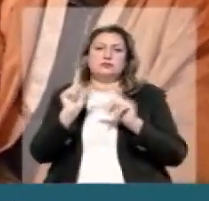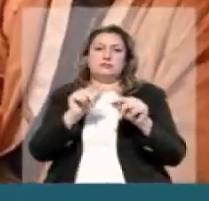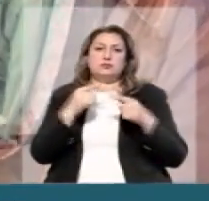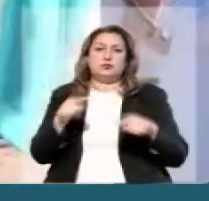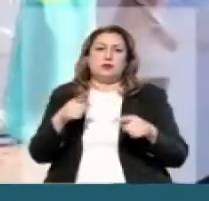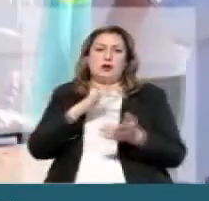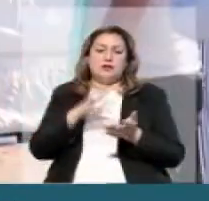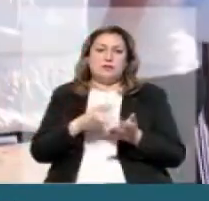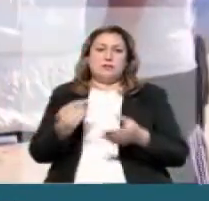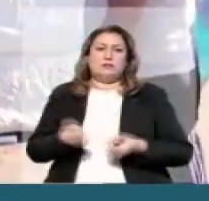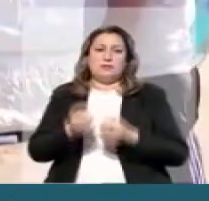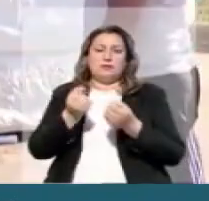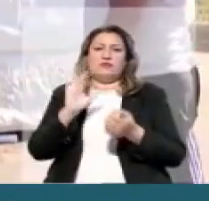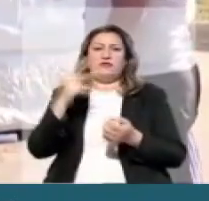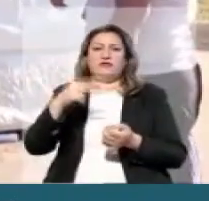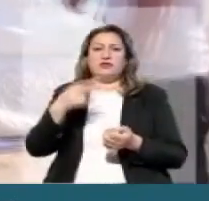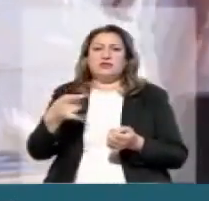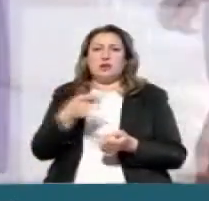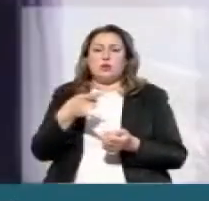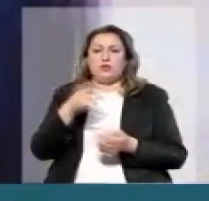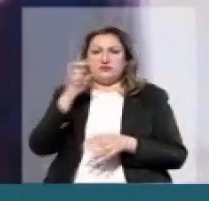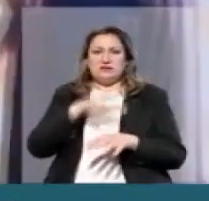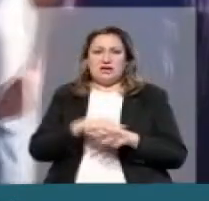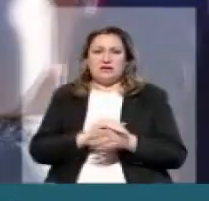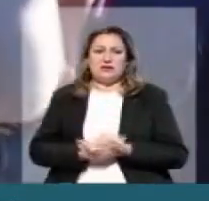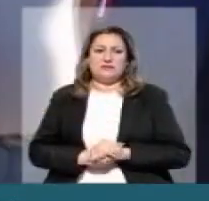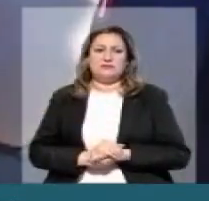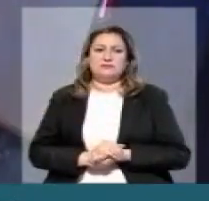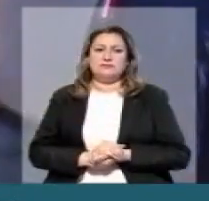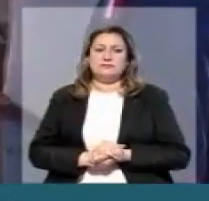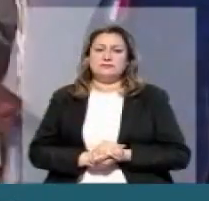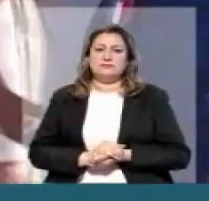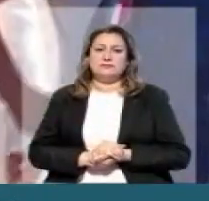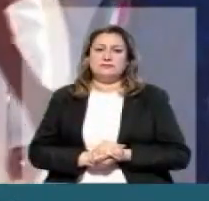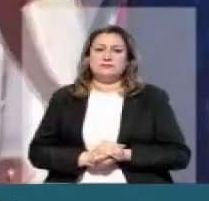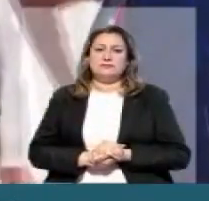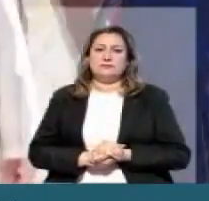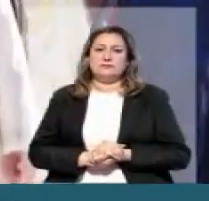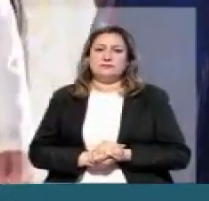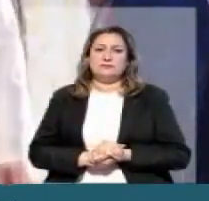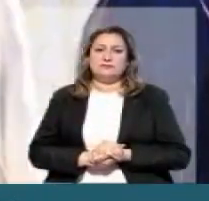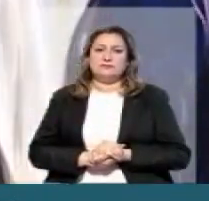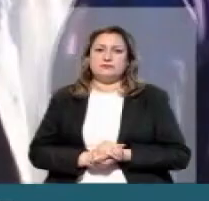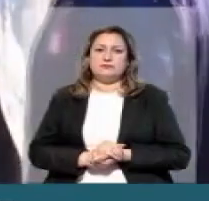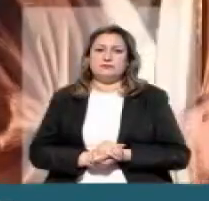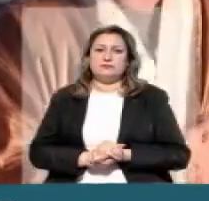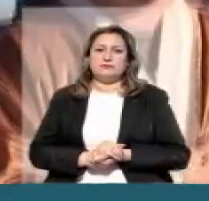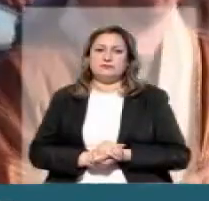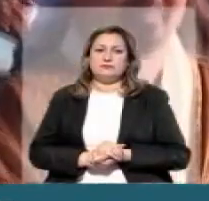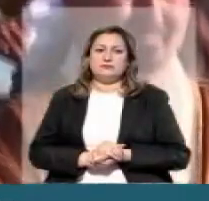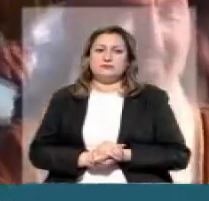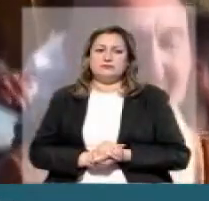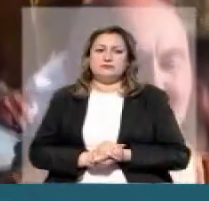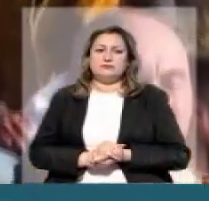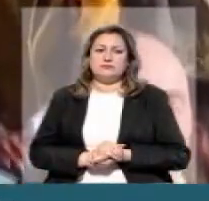айдың ішінде кәсіпкерлер 20 өңірдегі азаматтарға қолдау көрсетуді жоспарлап отыр. Соңғы 3 жылда қор 440 отбасыға